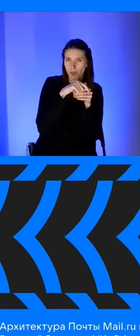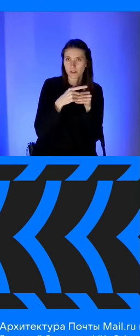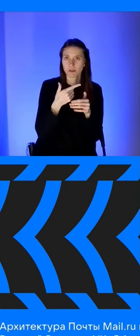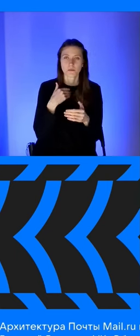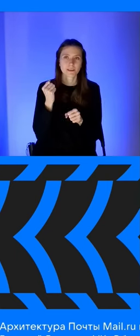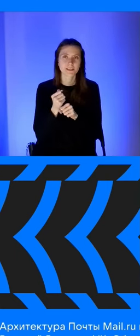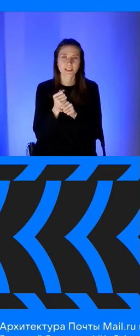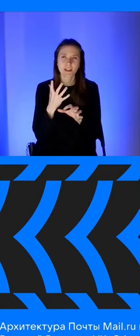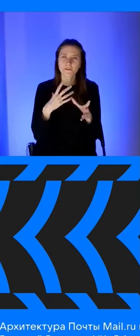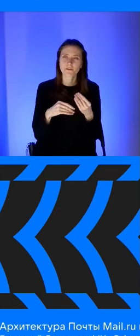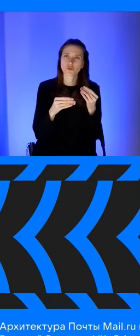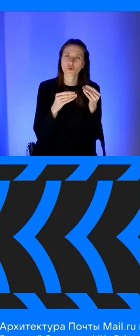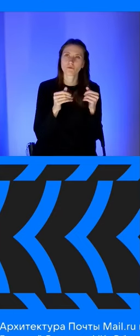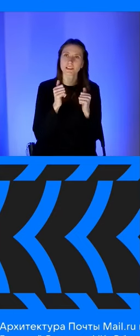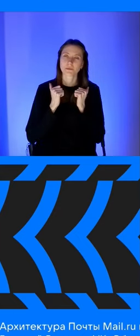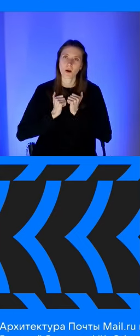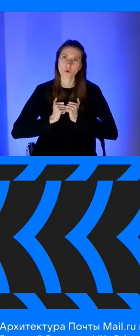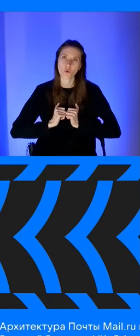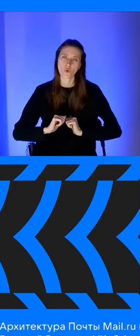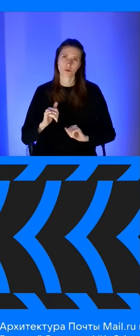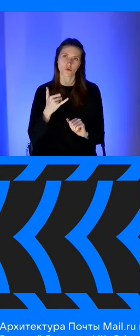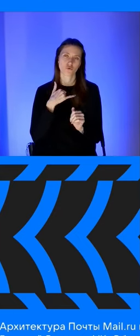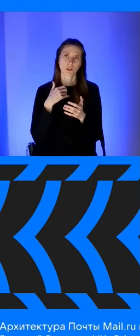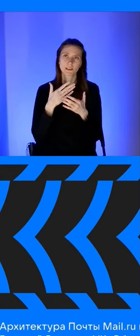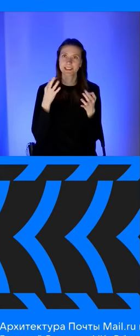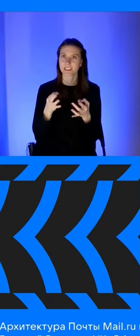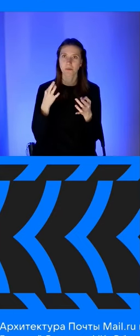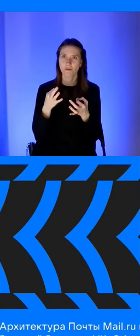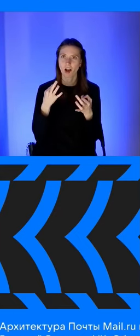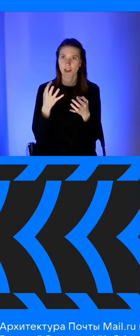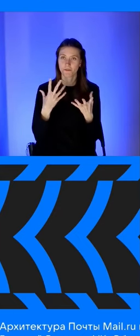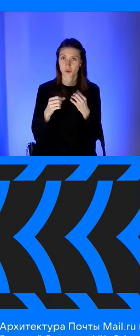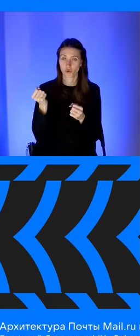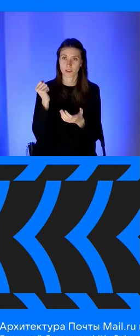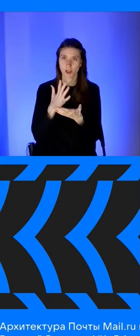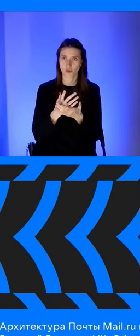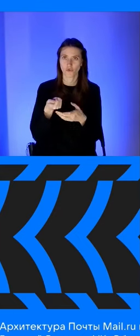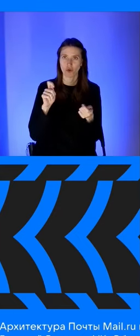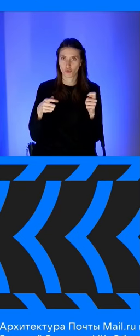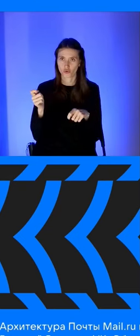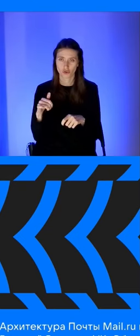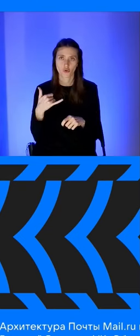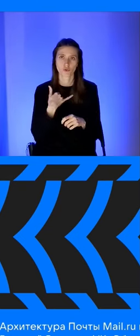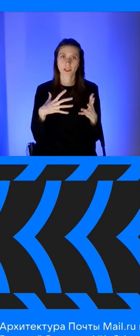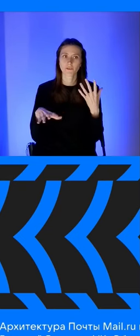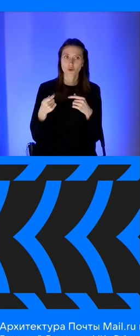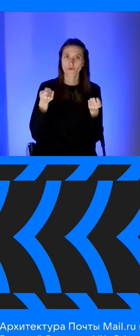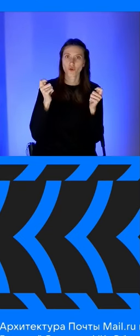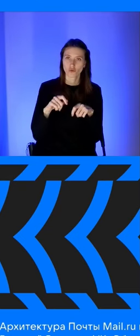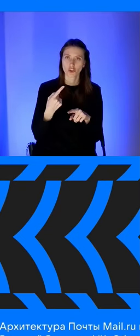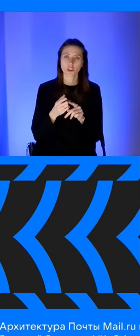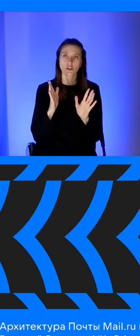нас ничего не… У нас, во-первых, ничего не выезжает включенным. Во-вторых, у нас все включение идет по